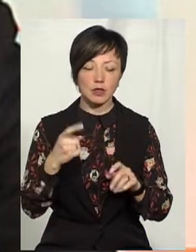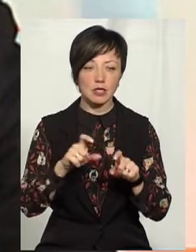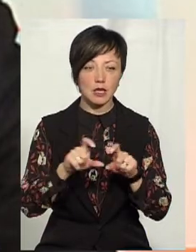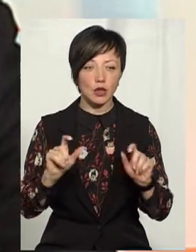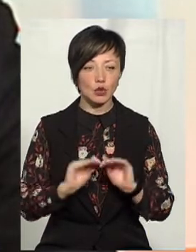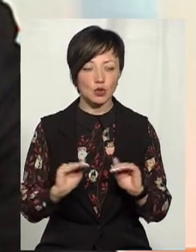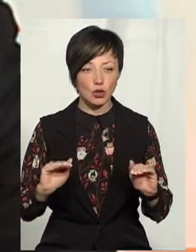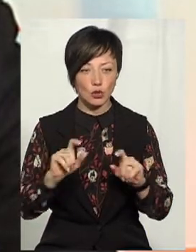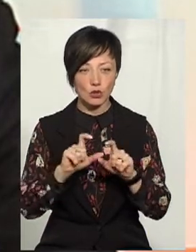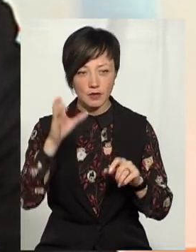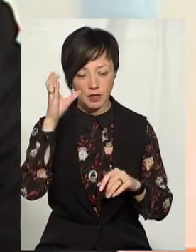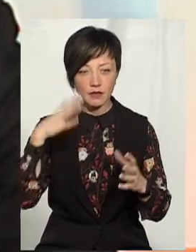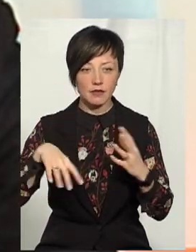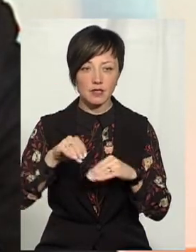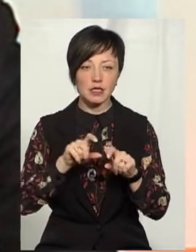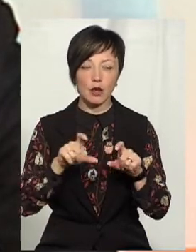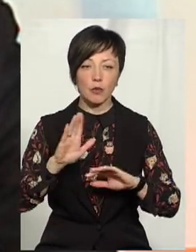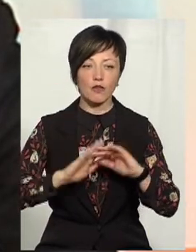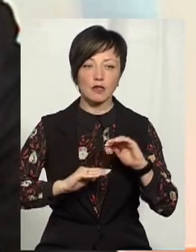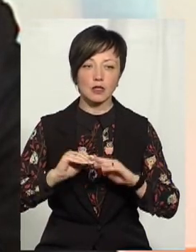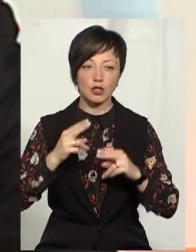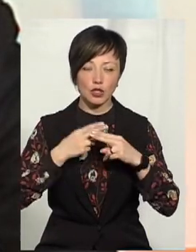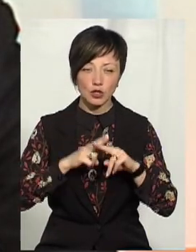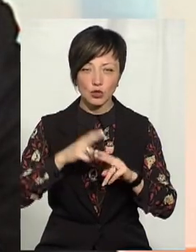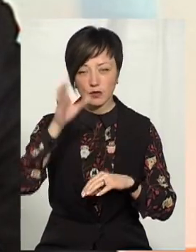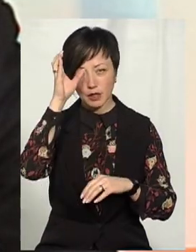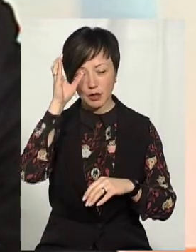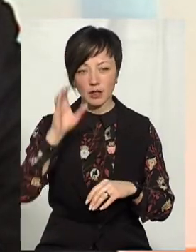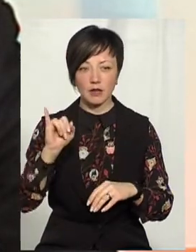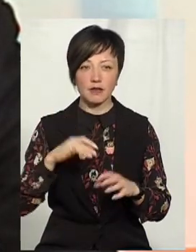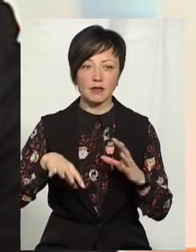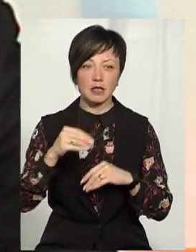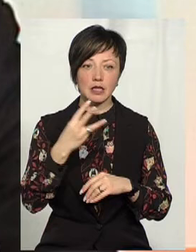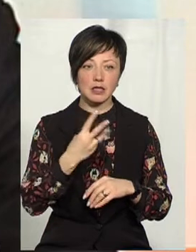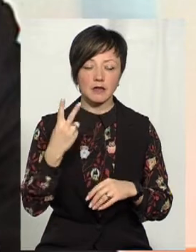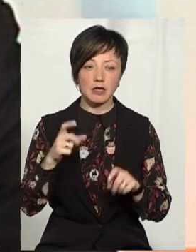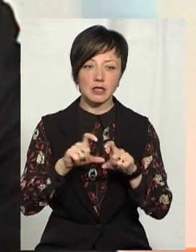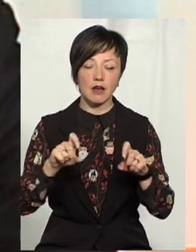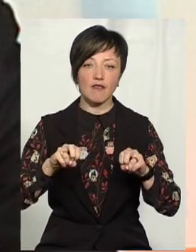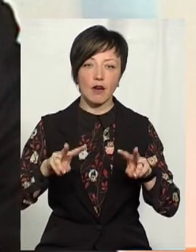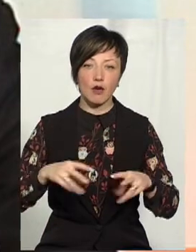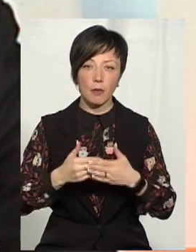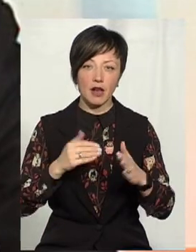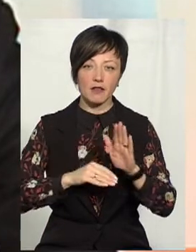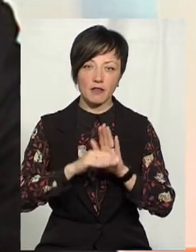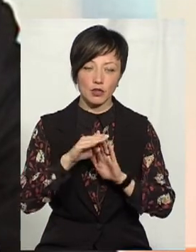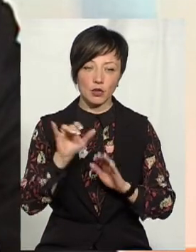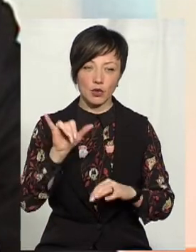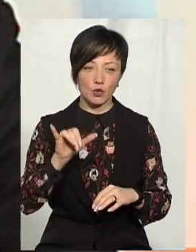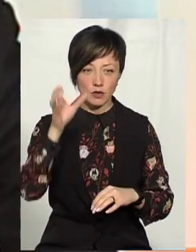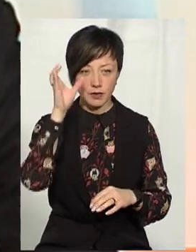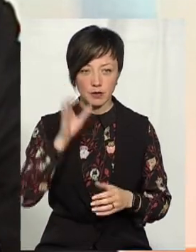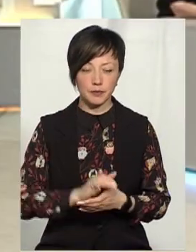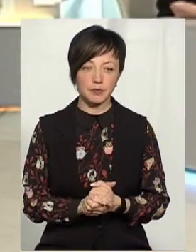751 заклад дошкільної освіти, усі заклади професійної, професійно-технічної освіти і всі 32 заклади фахової передвищої та вищої